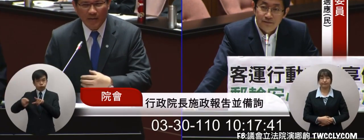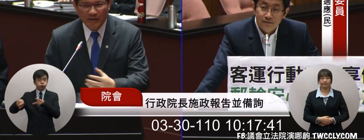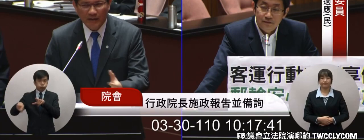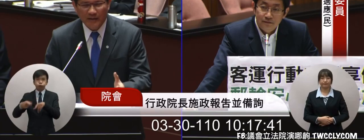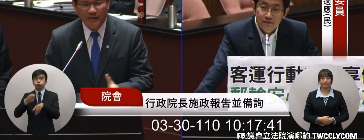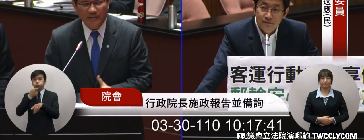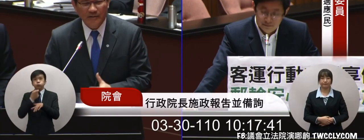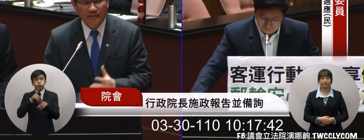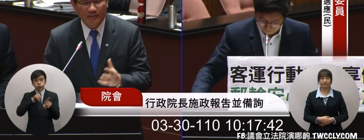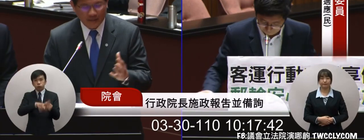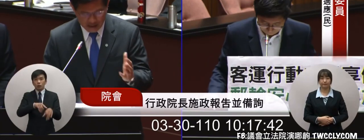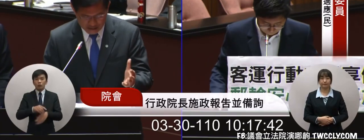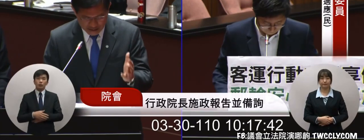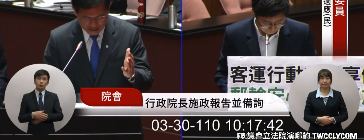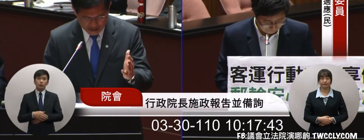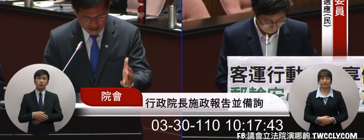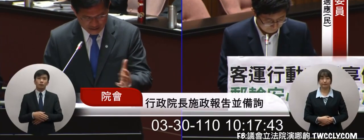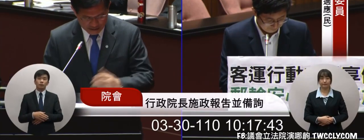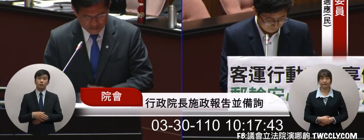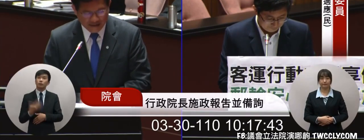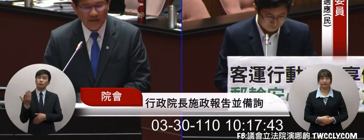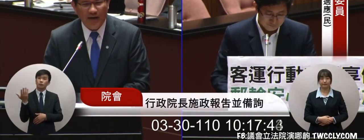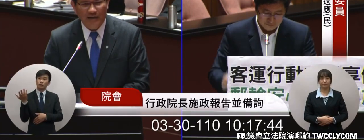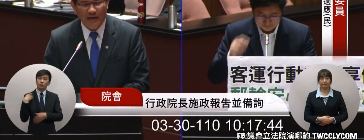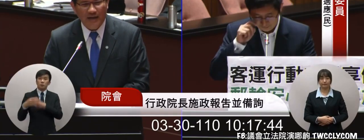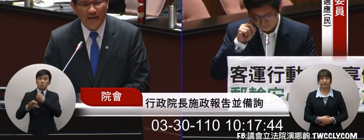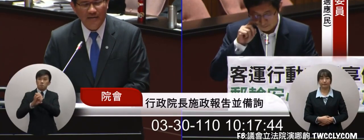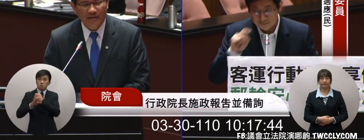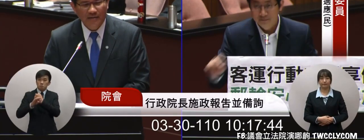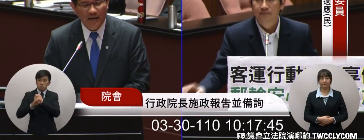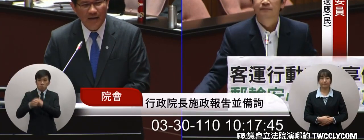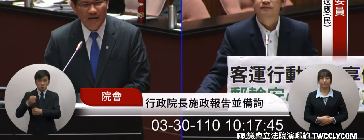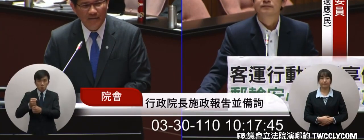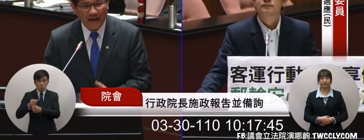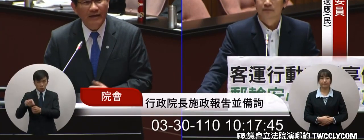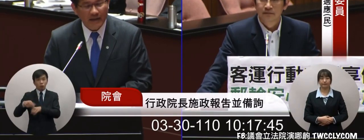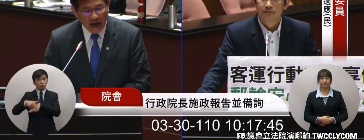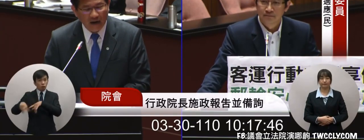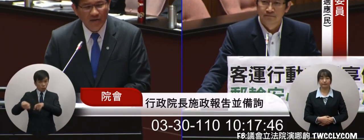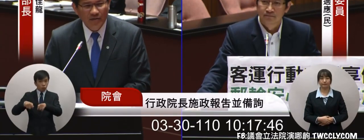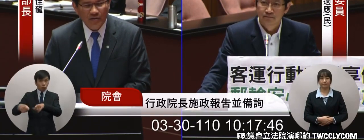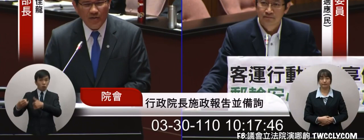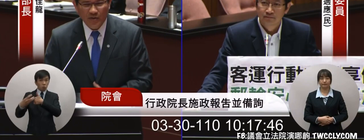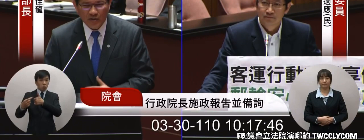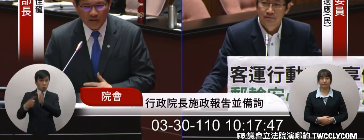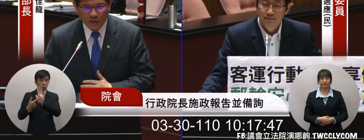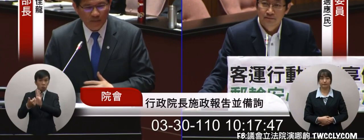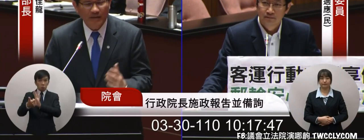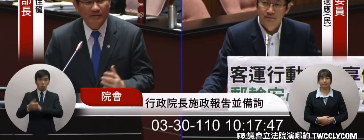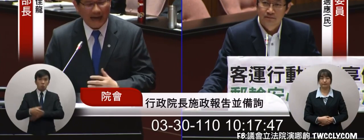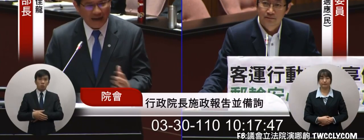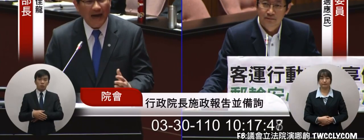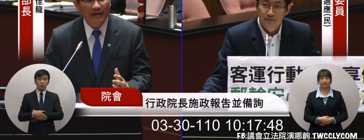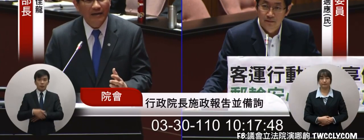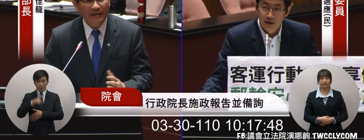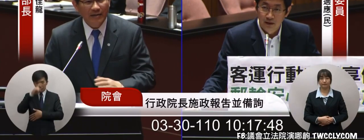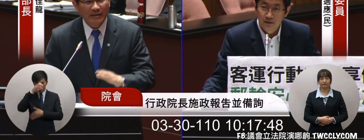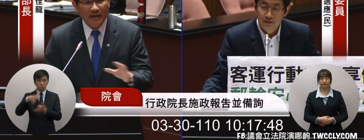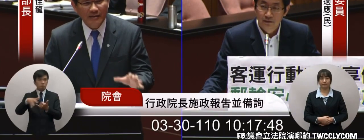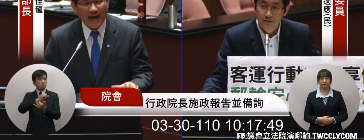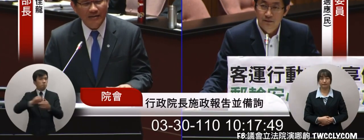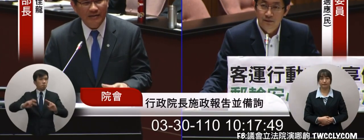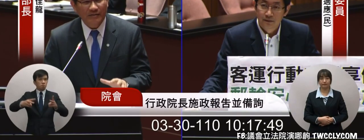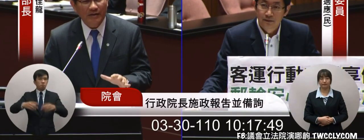我們先前的示範計畫也相當反應很好所以我們就是全面展開